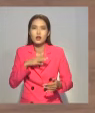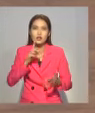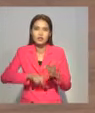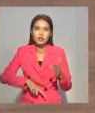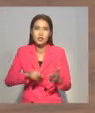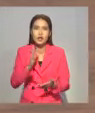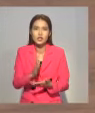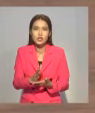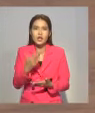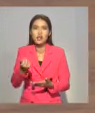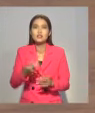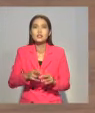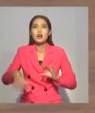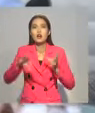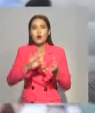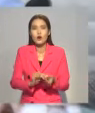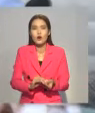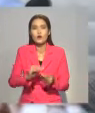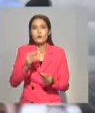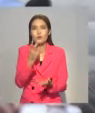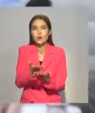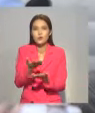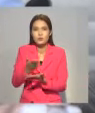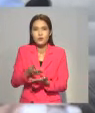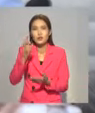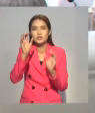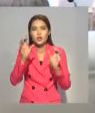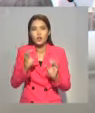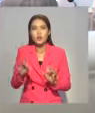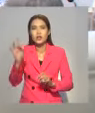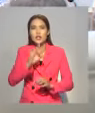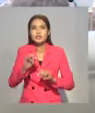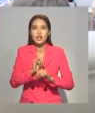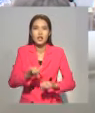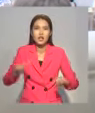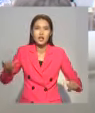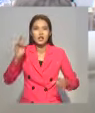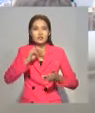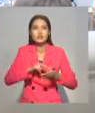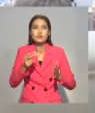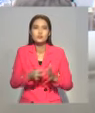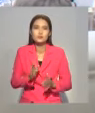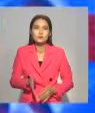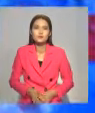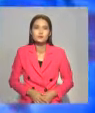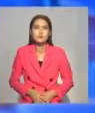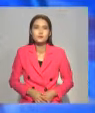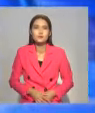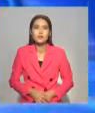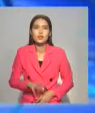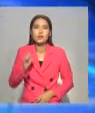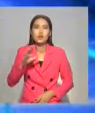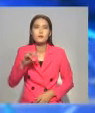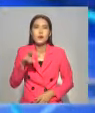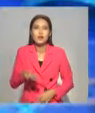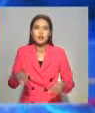құжат. Конференция қорытындысы бойынша конституциялық заңнаманы одан әрі жетілдіру бойынша ұсыныстар әзірленетін болады.